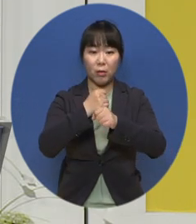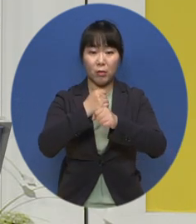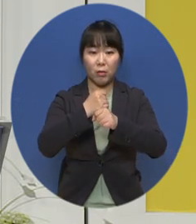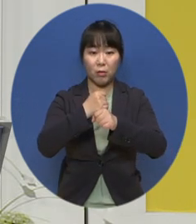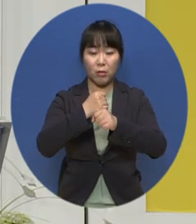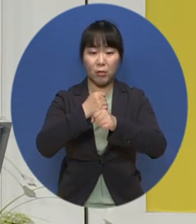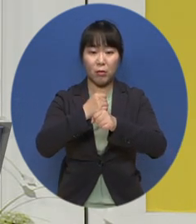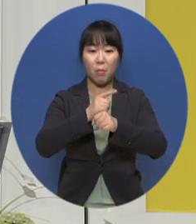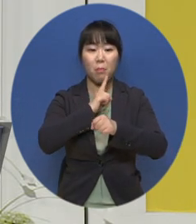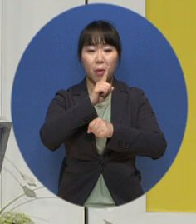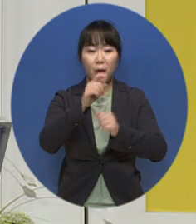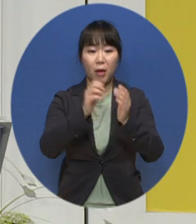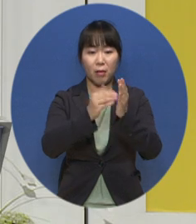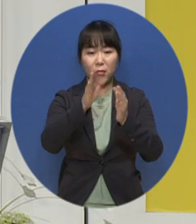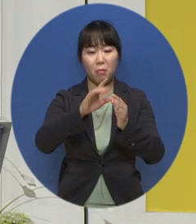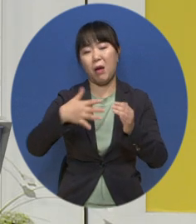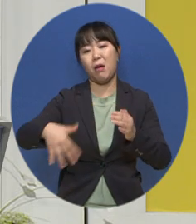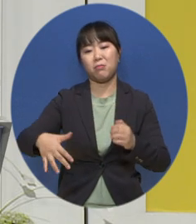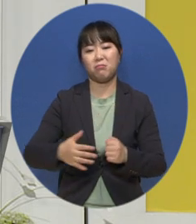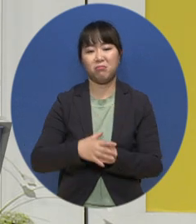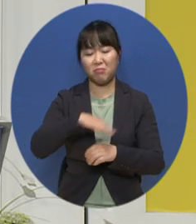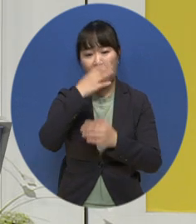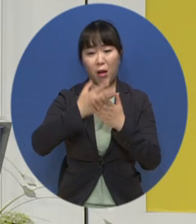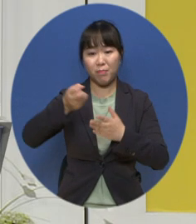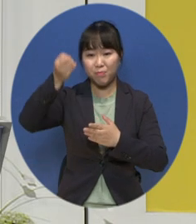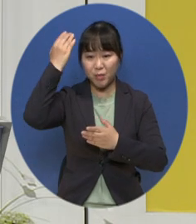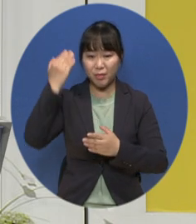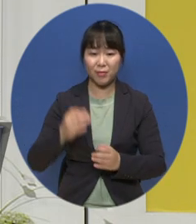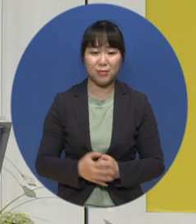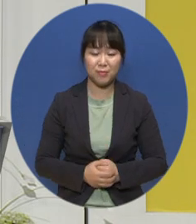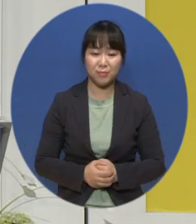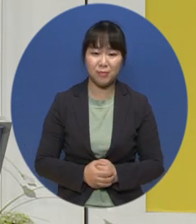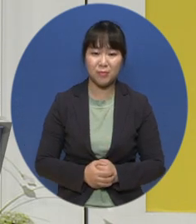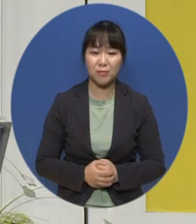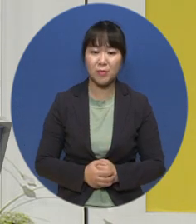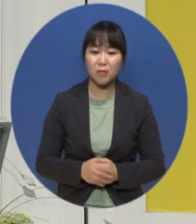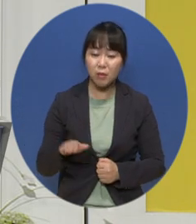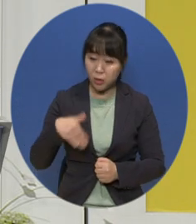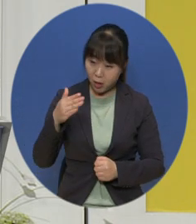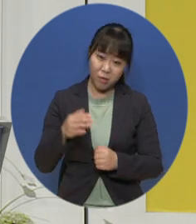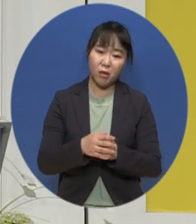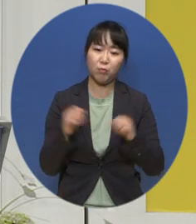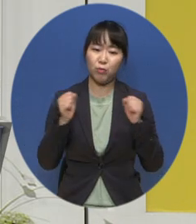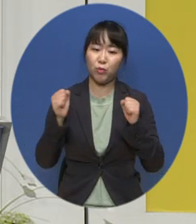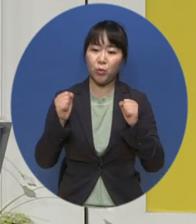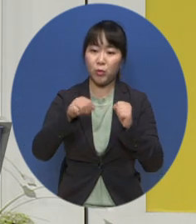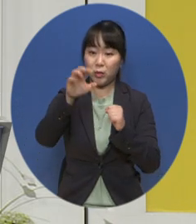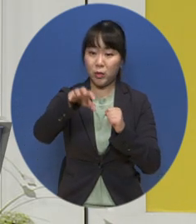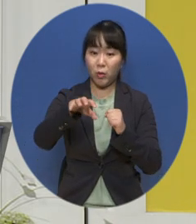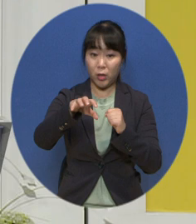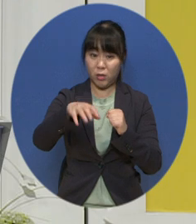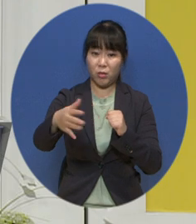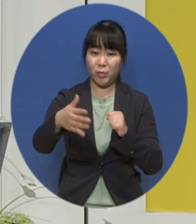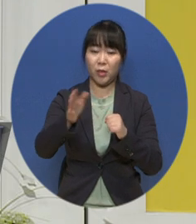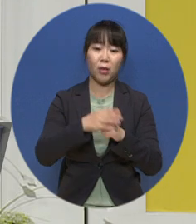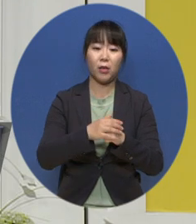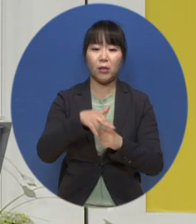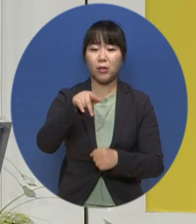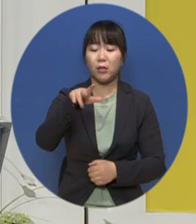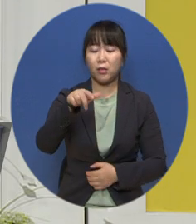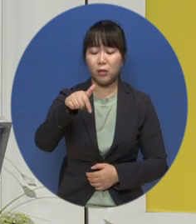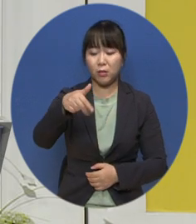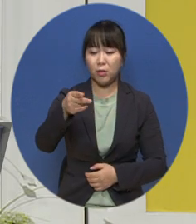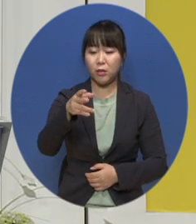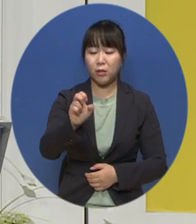거라고 될지 부르더라구요 그러고 난 다음에 이제 더 거리 어디입니까 북쪽 북쪽의 넘는 이제 경전철을